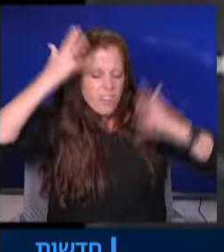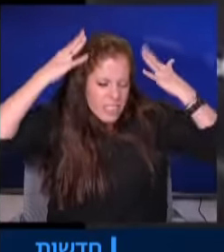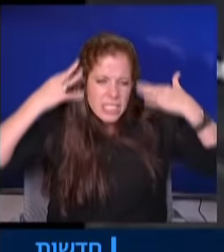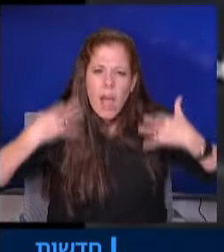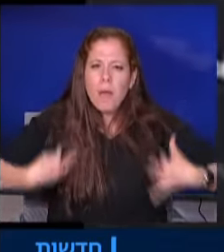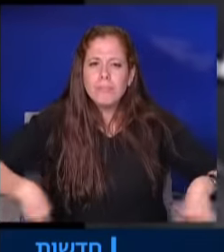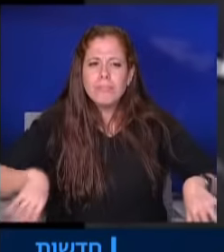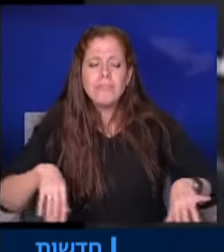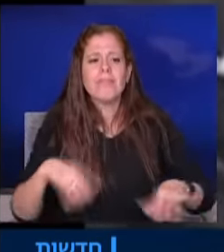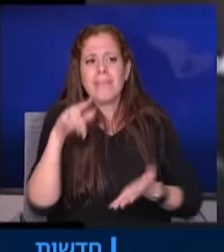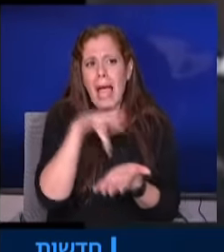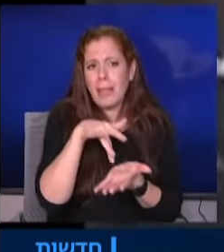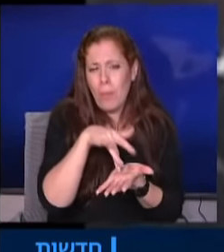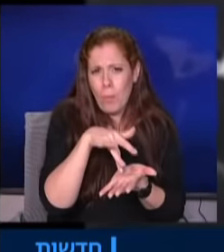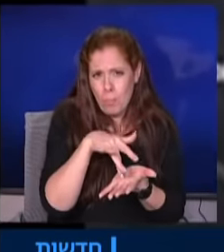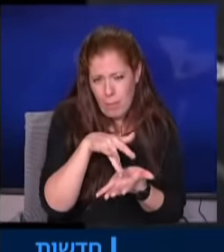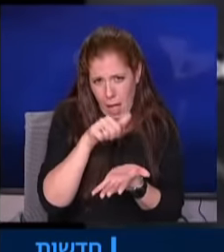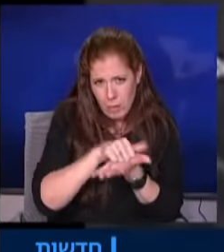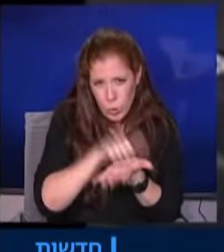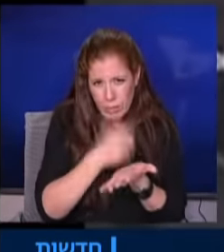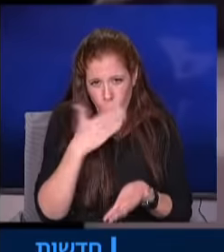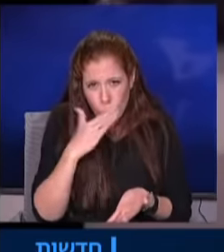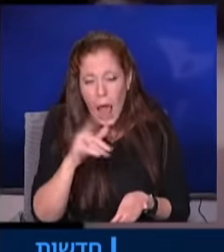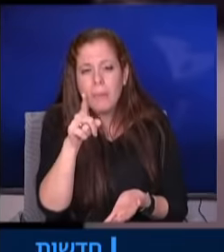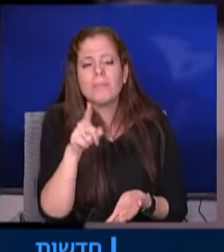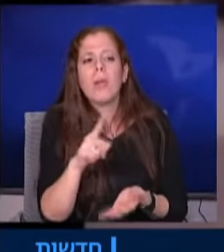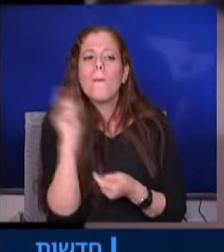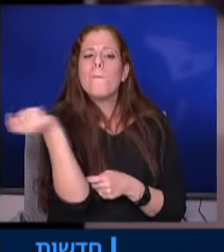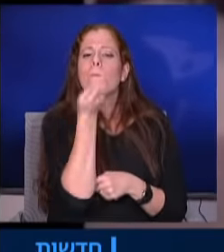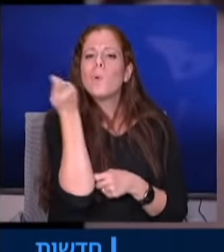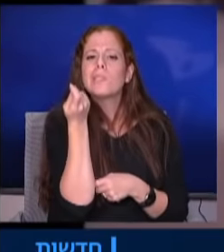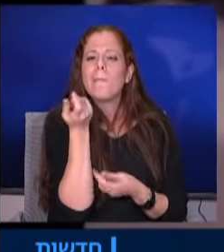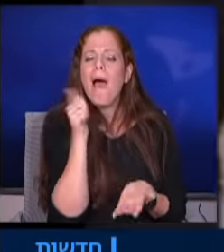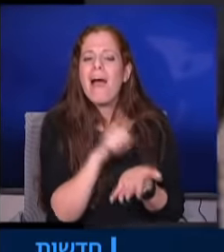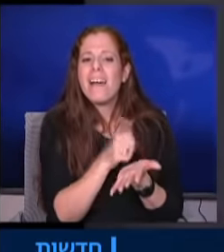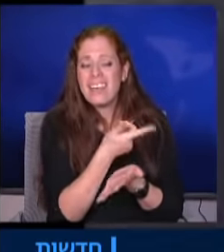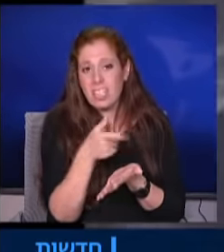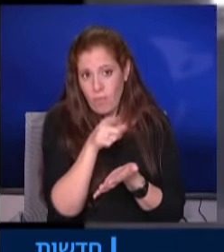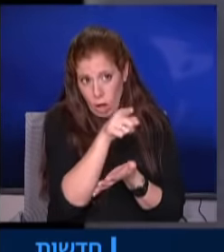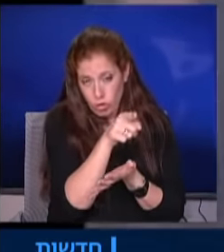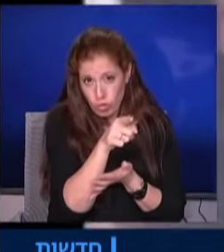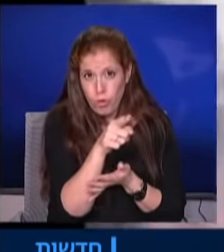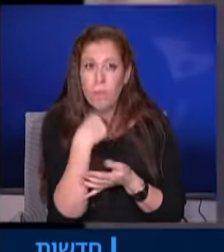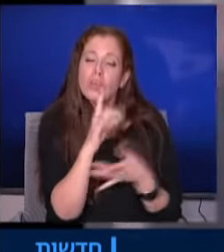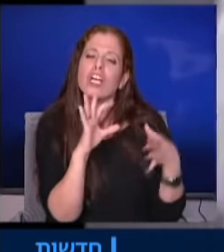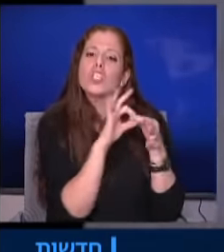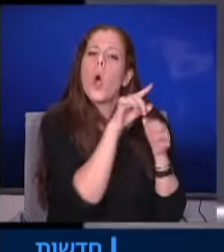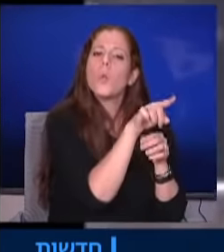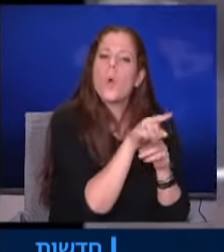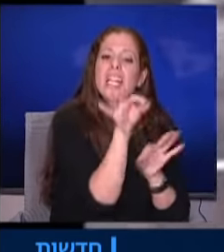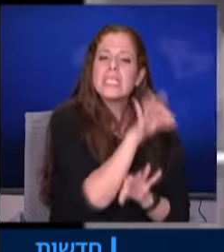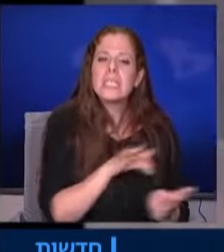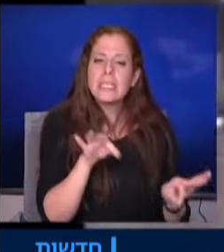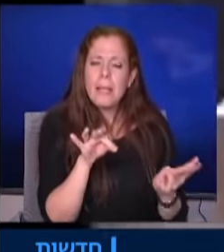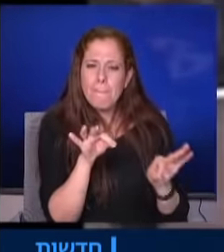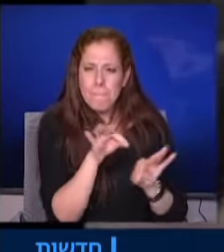באחד המקומונים הירושלמים פורסמה כתבה שקשרה את אמסי והלהקה שלו, מלך אש, לטקסים פולחניים אלימים. You